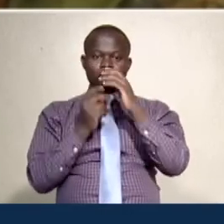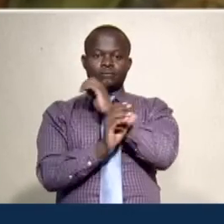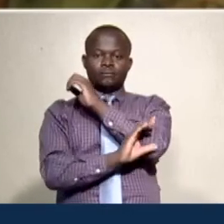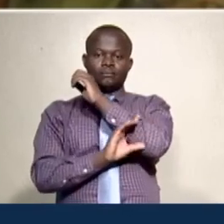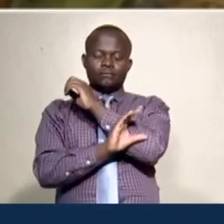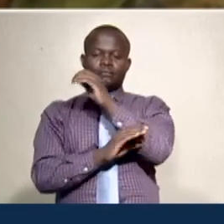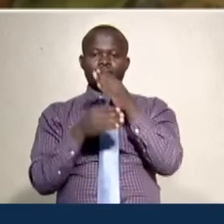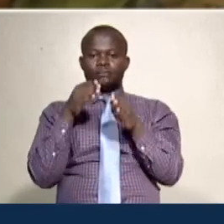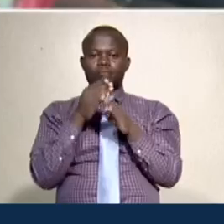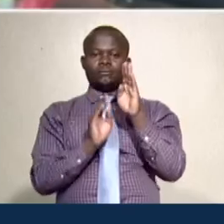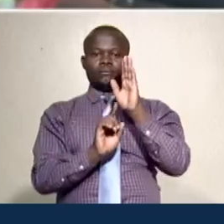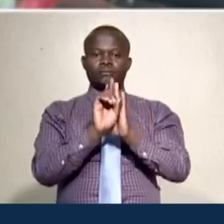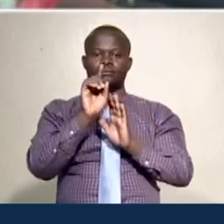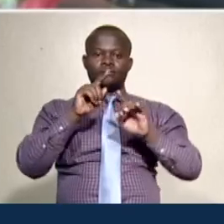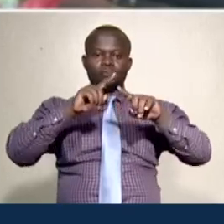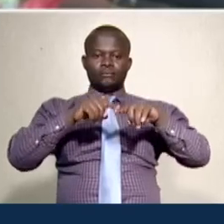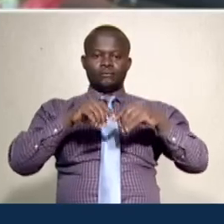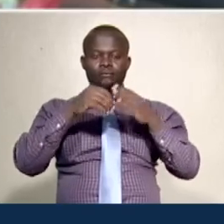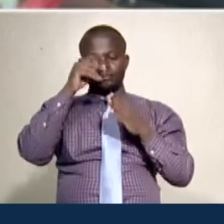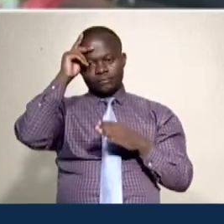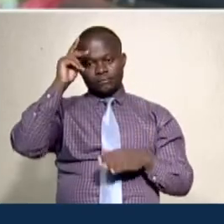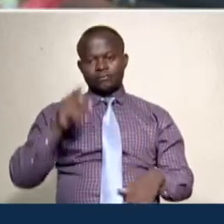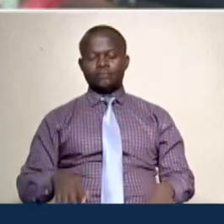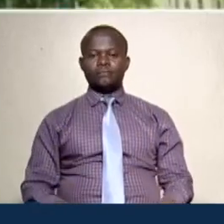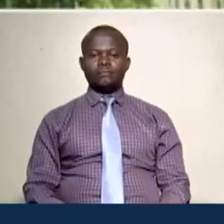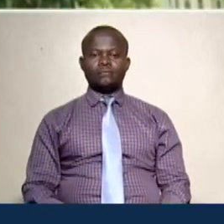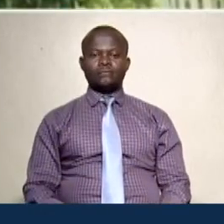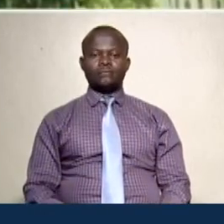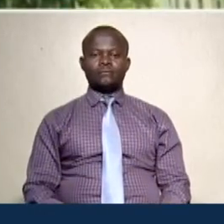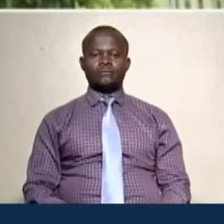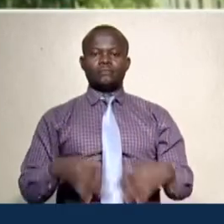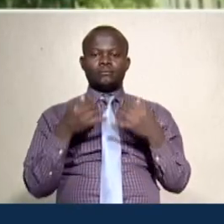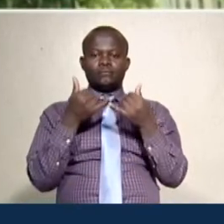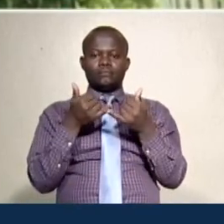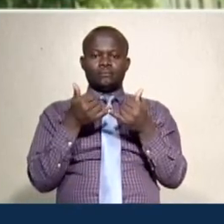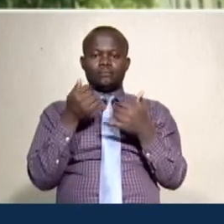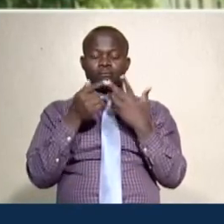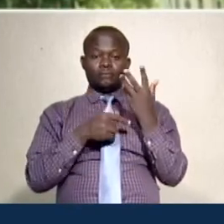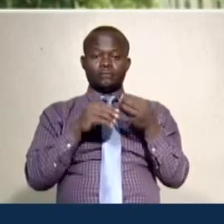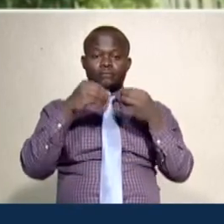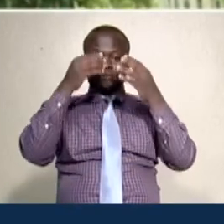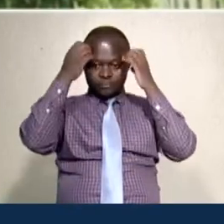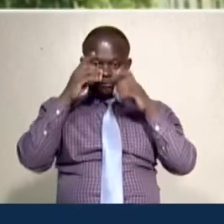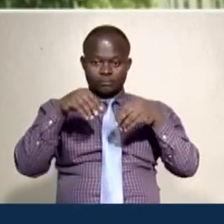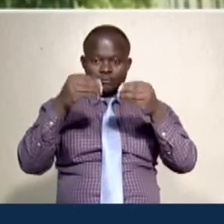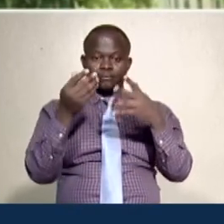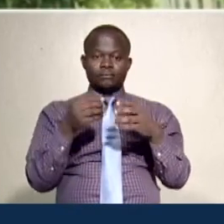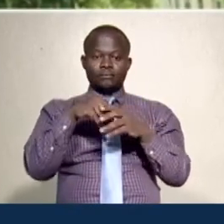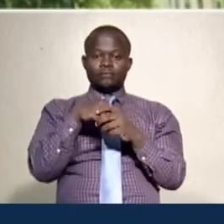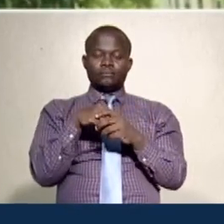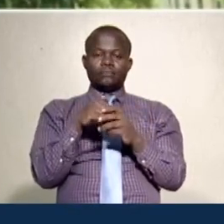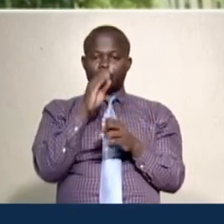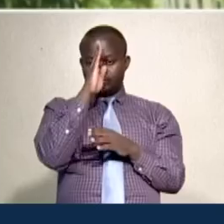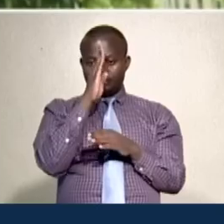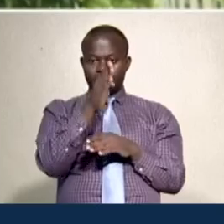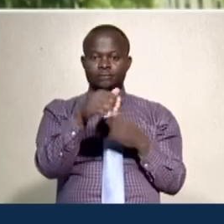cy'igihugu cyo kubaka iterambere rishingiye ku bumenyi. Uburezi dutanga ahangaha ni uburezi buri muri wa